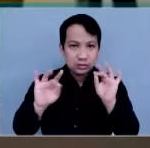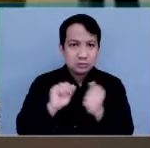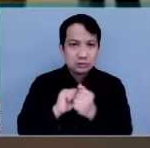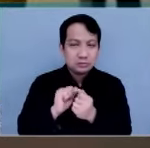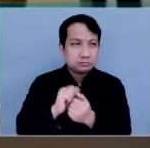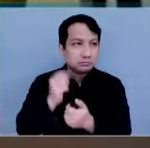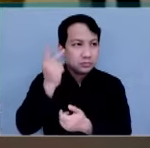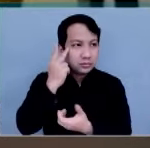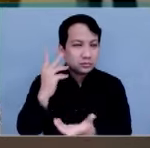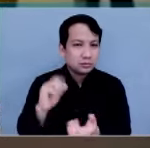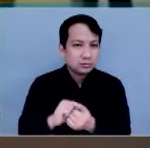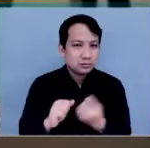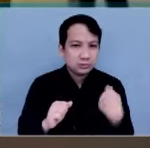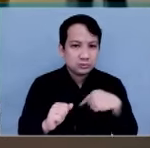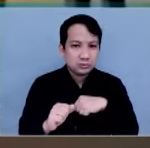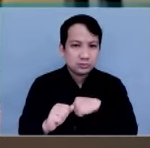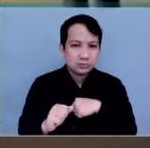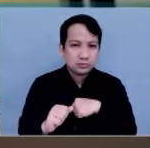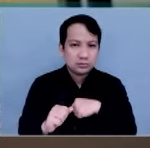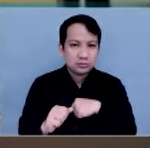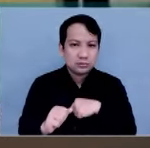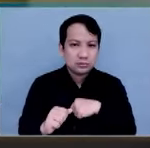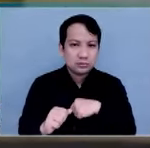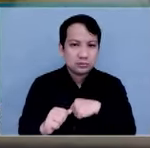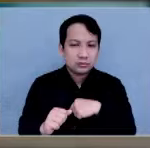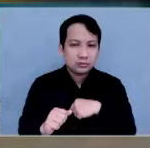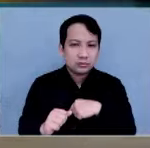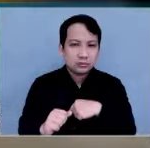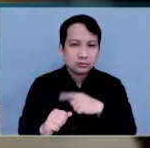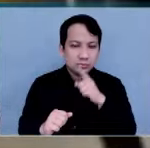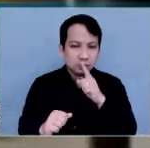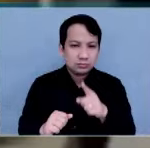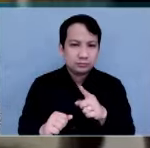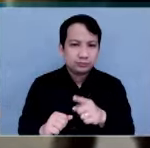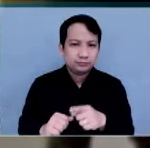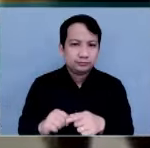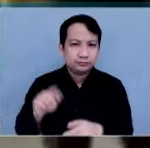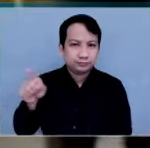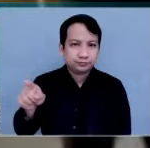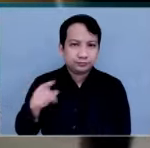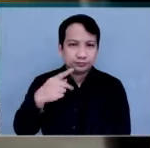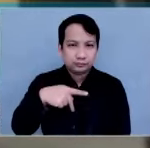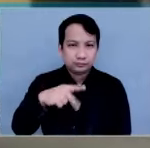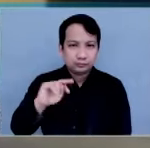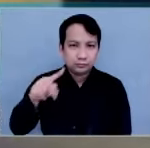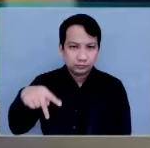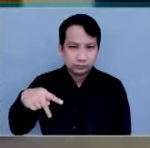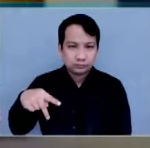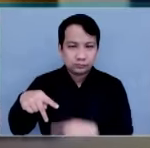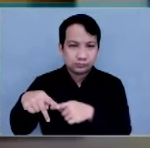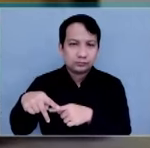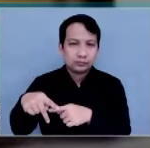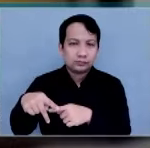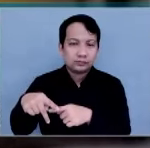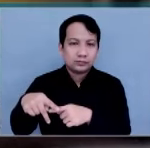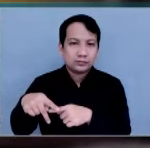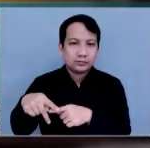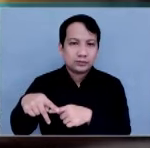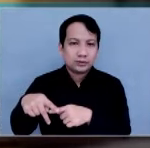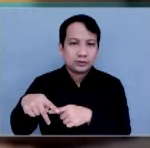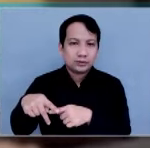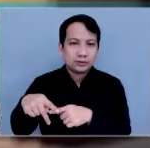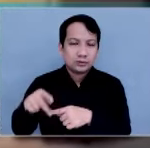of course, anybody knows that that is such an option, ay PNP naman, to be honest with you. Si